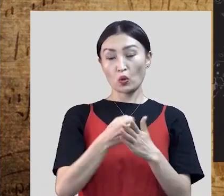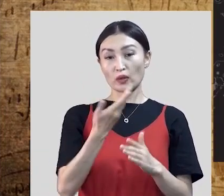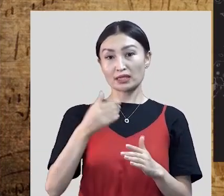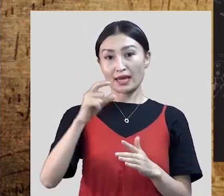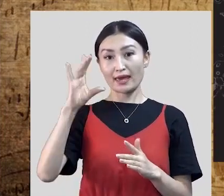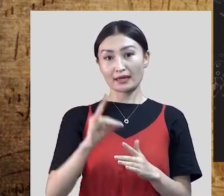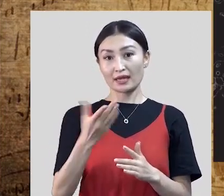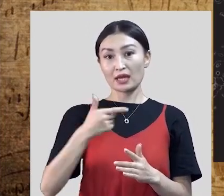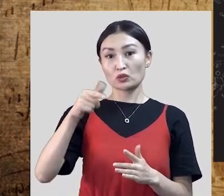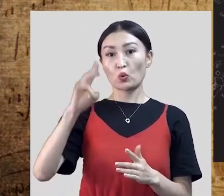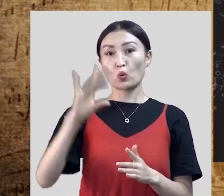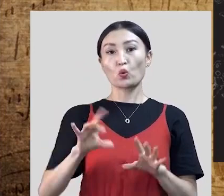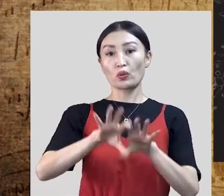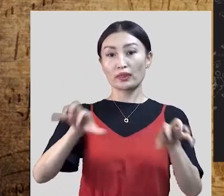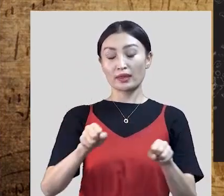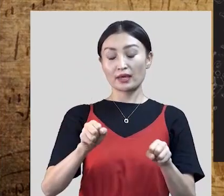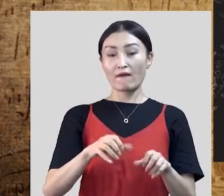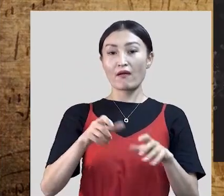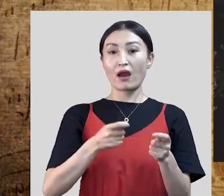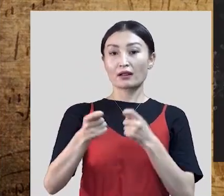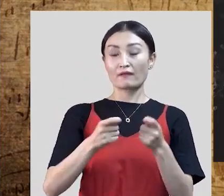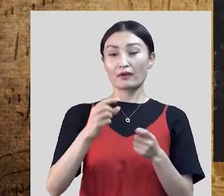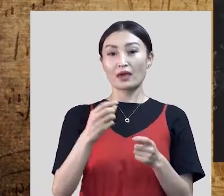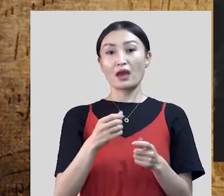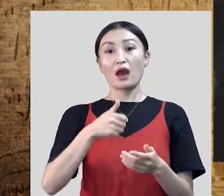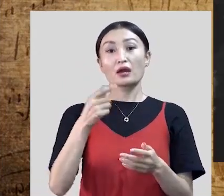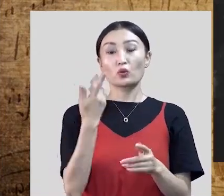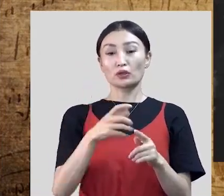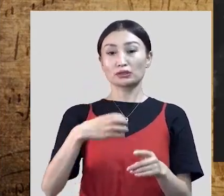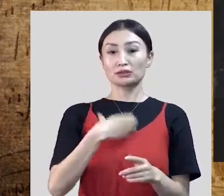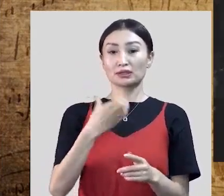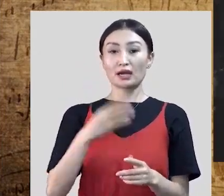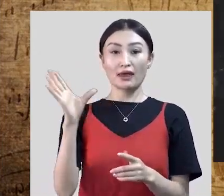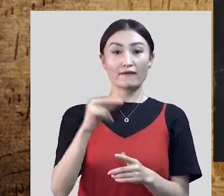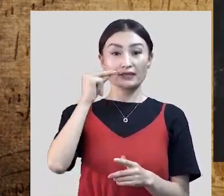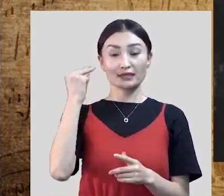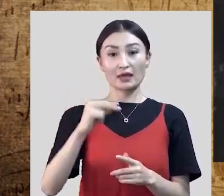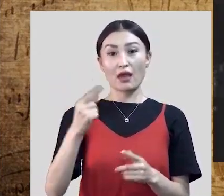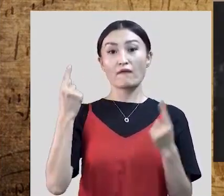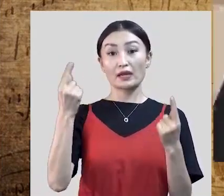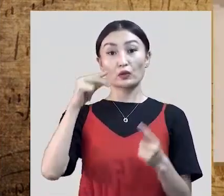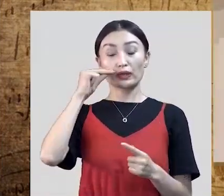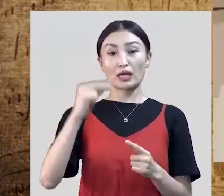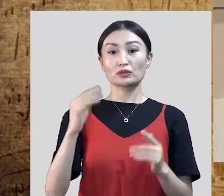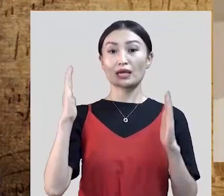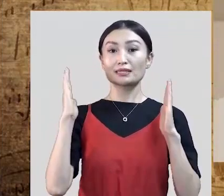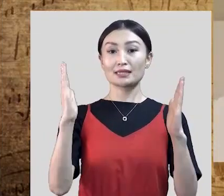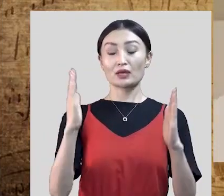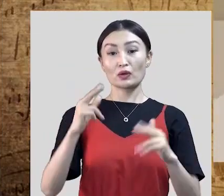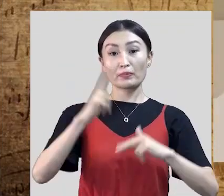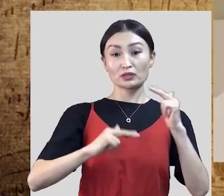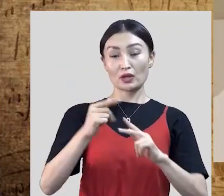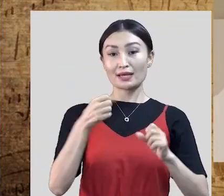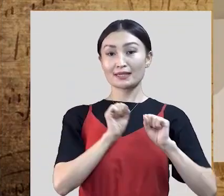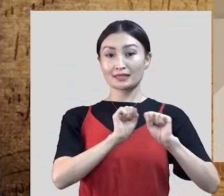нас покорили гунны во главе с Моде Шанюем, который нагонял страх на весь Китай. Великую китайскую стену построили как